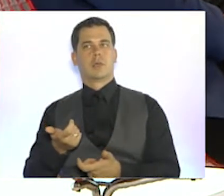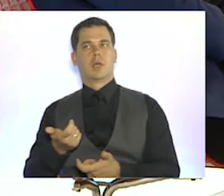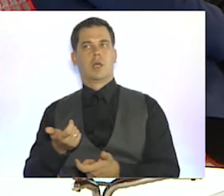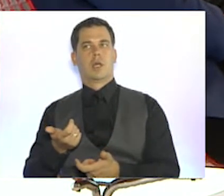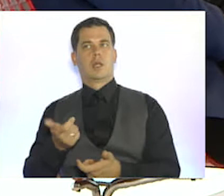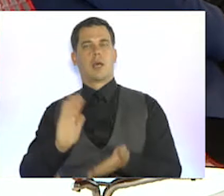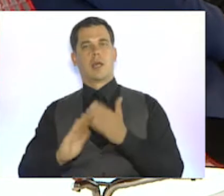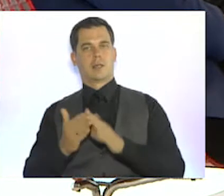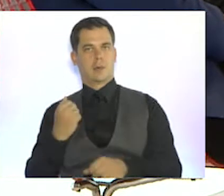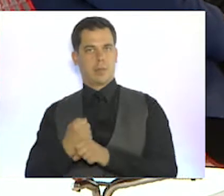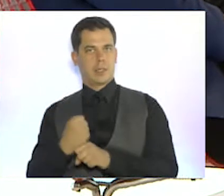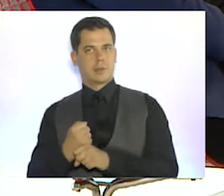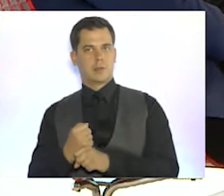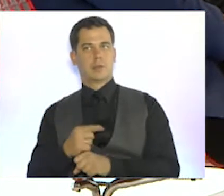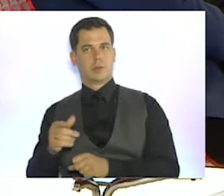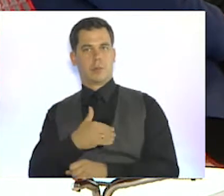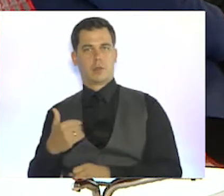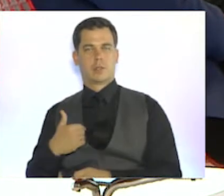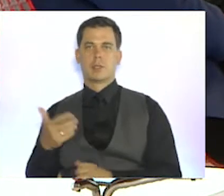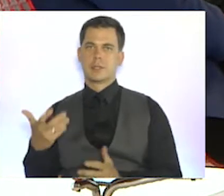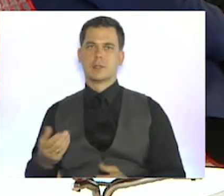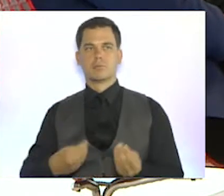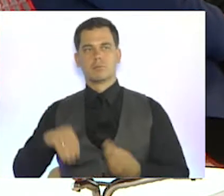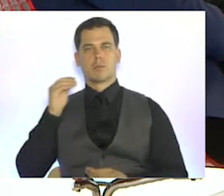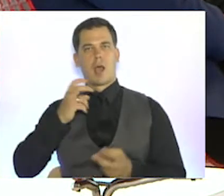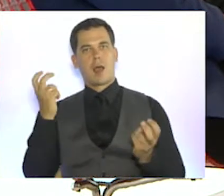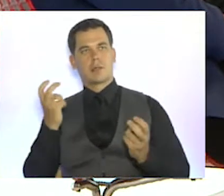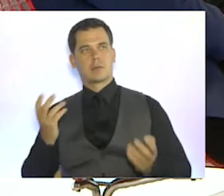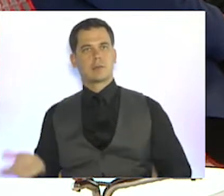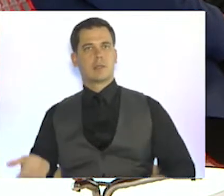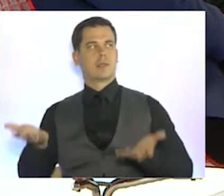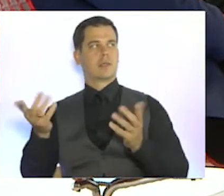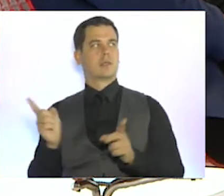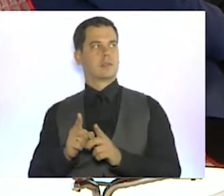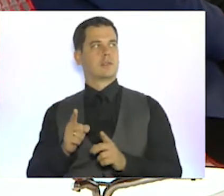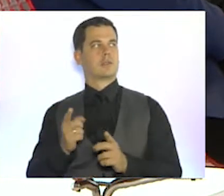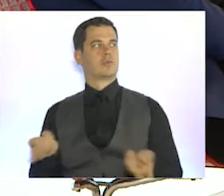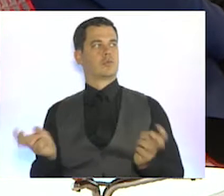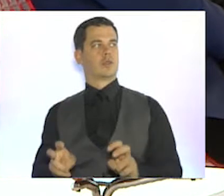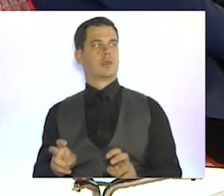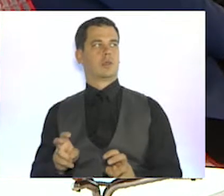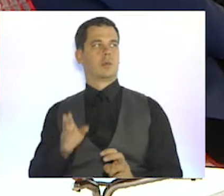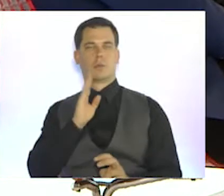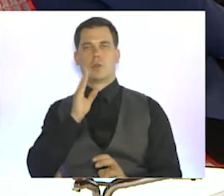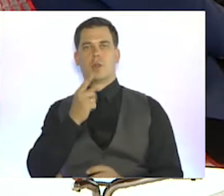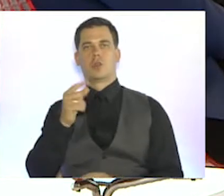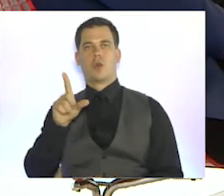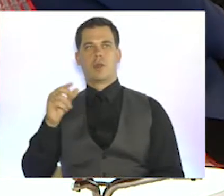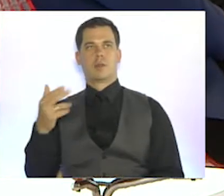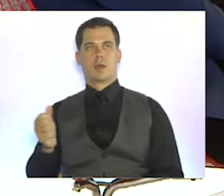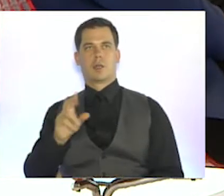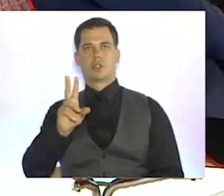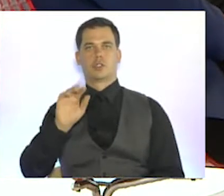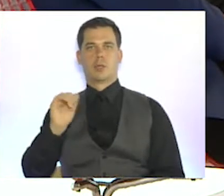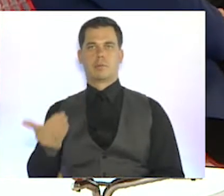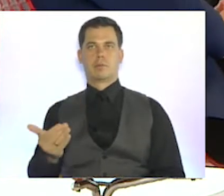rynek pracy w Polsce stawał się coraz bardziej atrakcyjny, a powstawały takie przedsięwzięcia jak Dolina Krzemowa. Czy my mamy dzięki